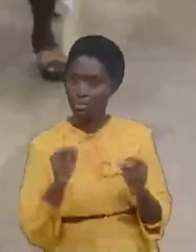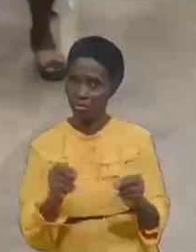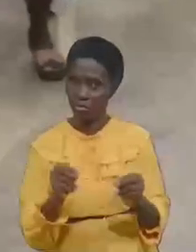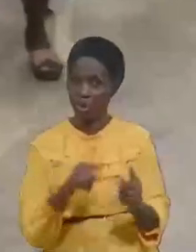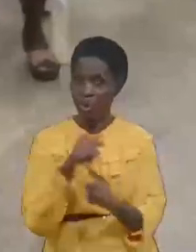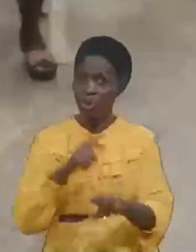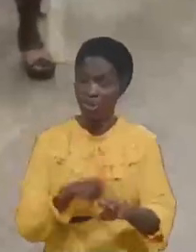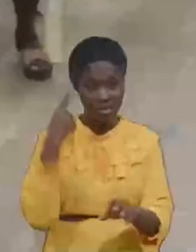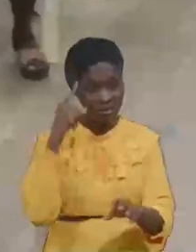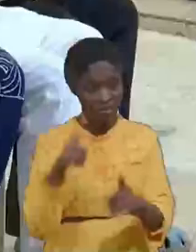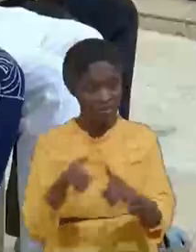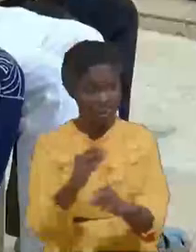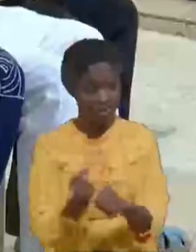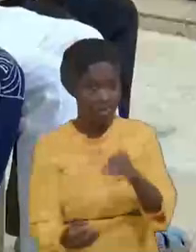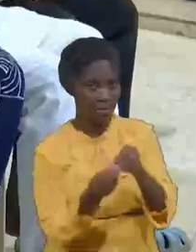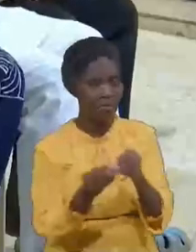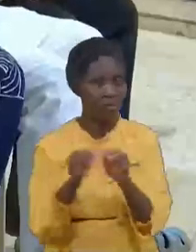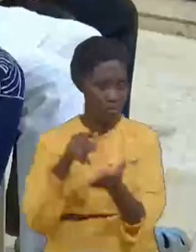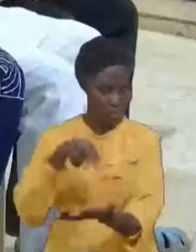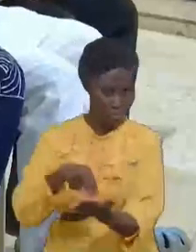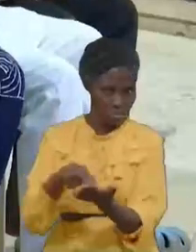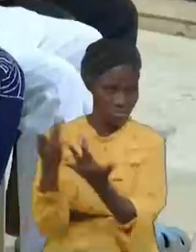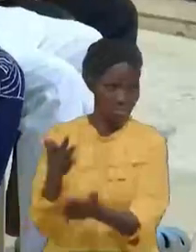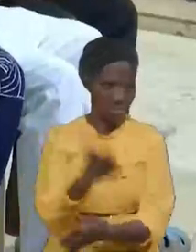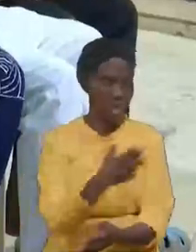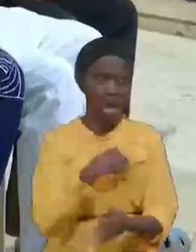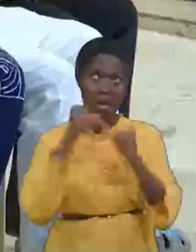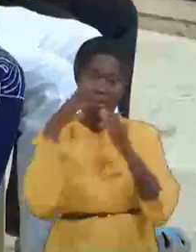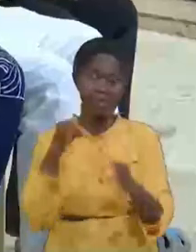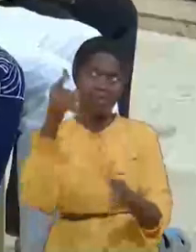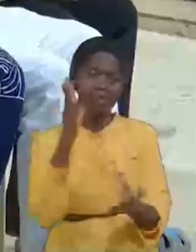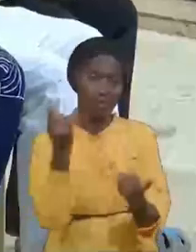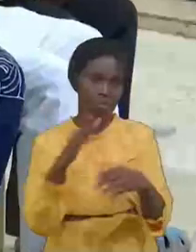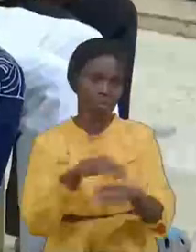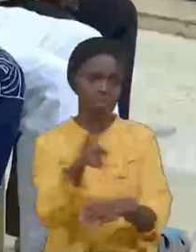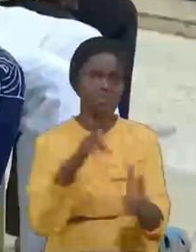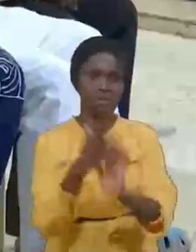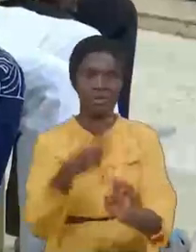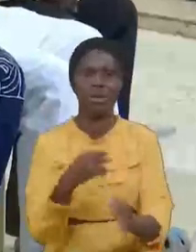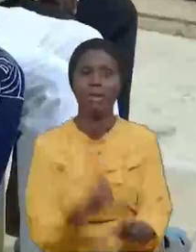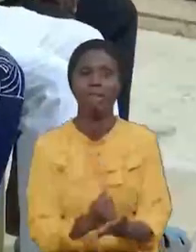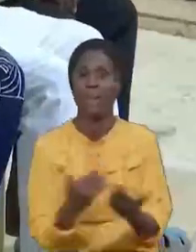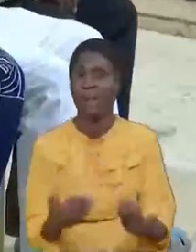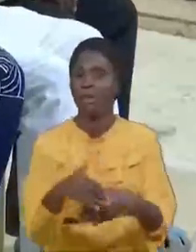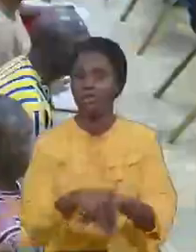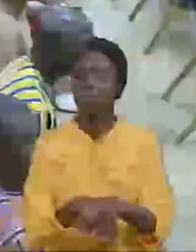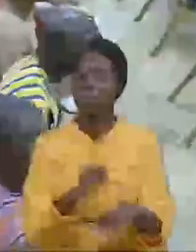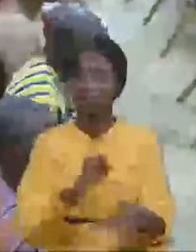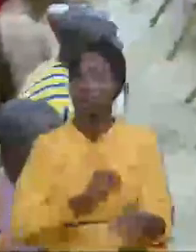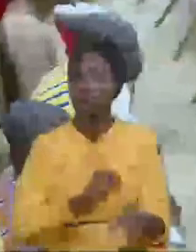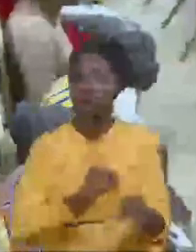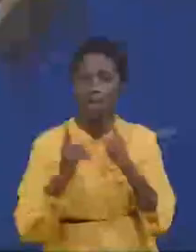le réfrigérateur pour manger quelque chose. Non. Lorsque l'addition viendra, reste là-bas. Et la bénédiction de Dieu viendra sur ta vie. Ce soir,